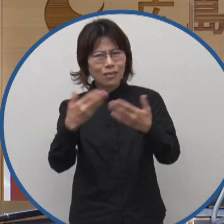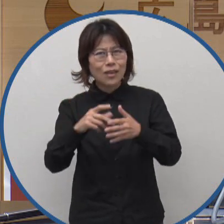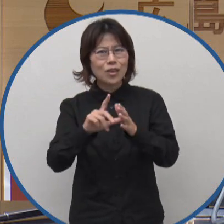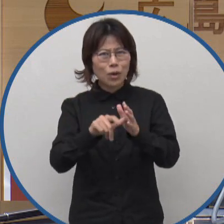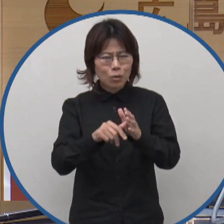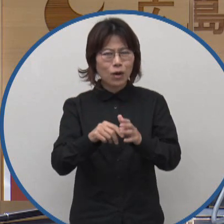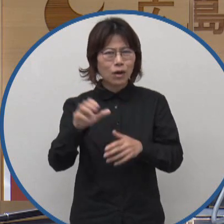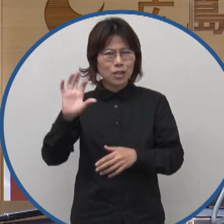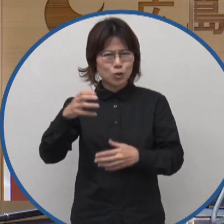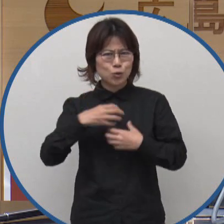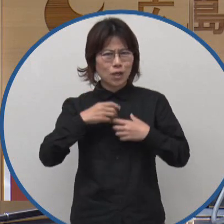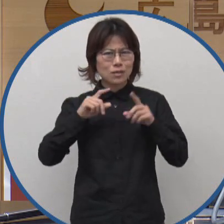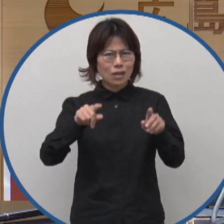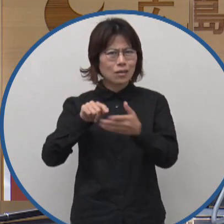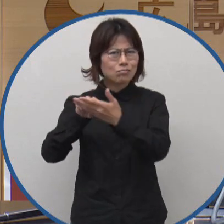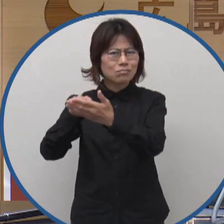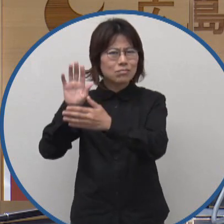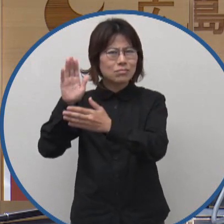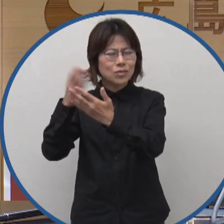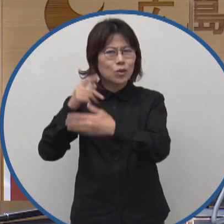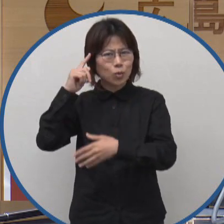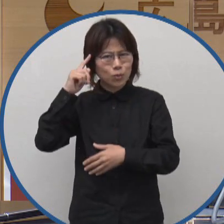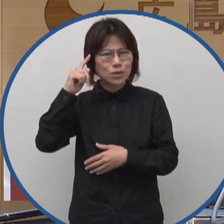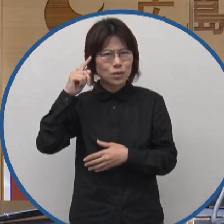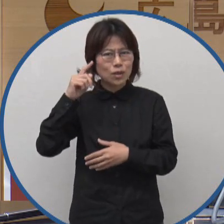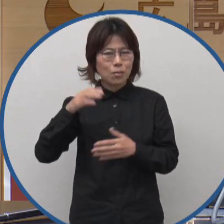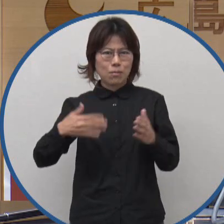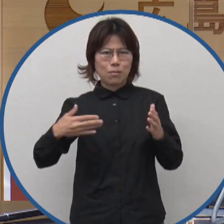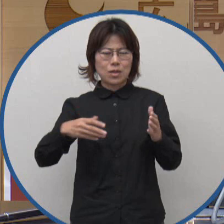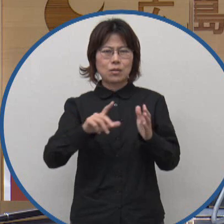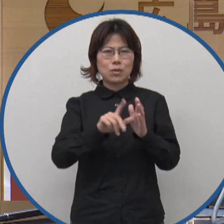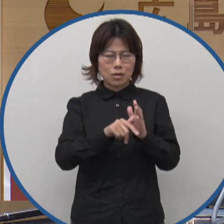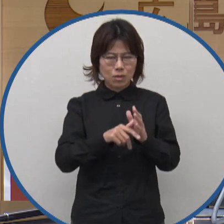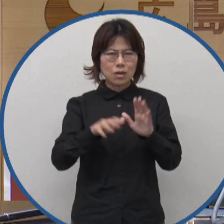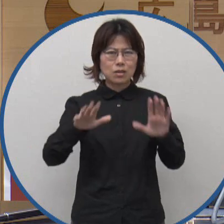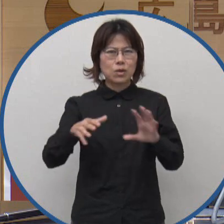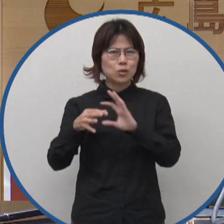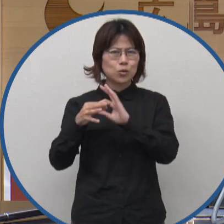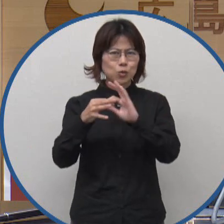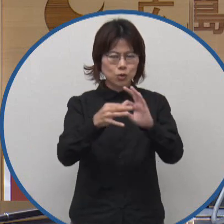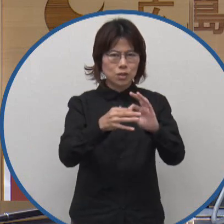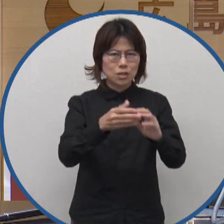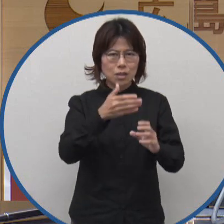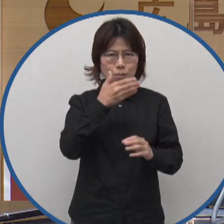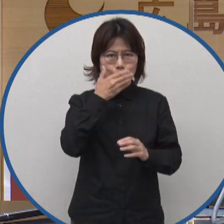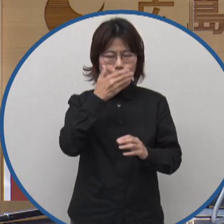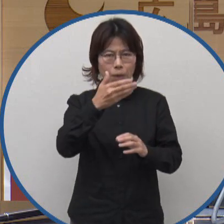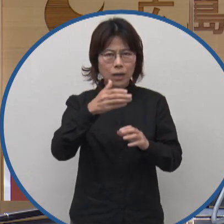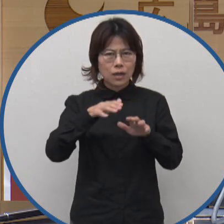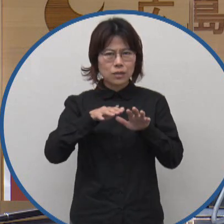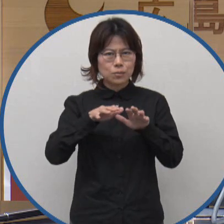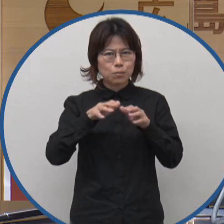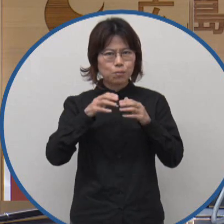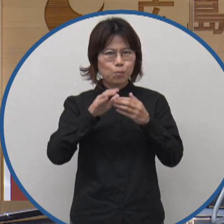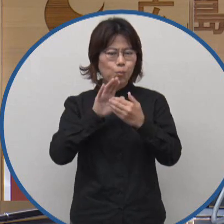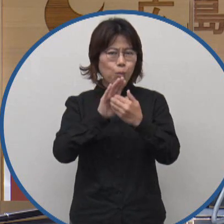急事態ということになりますし、そこに至ってなければ引き続き、まん延防止等重点措